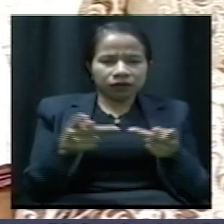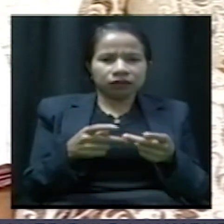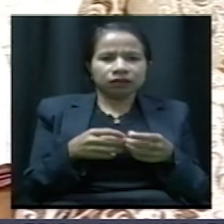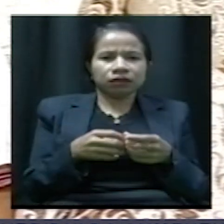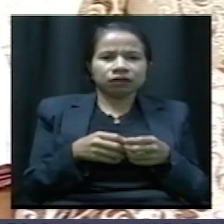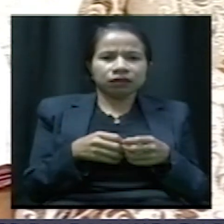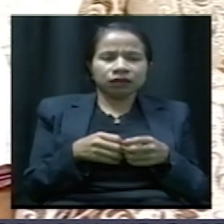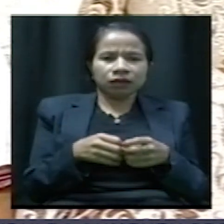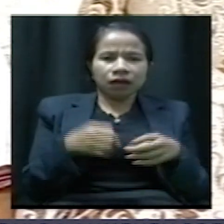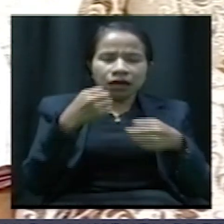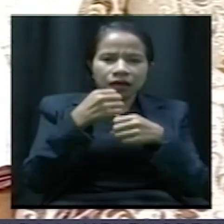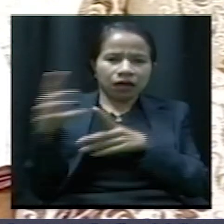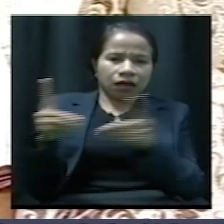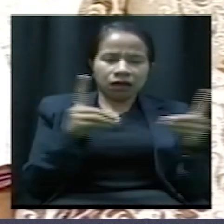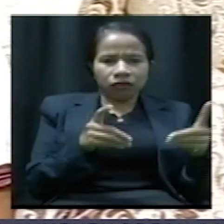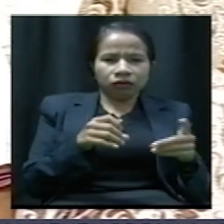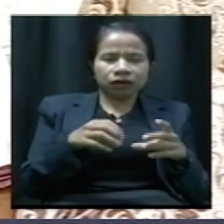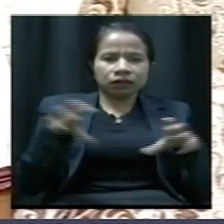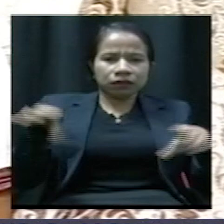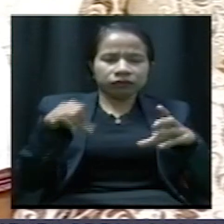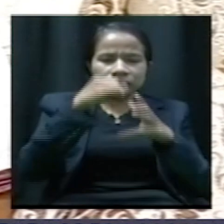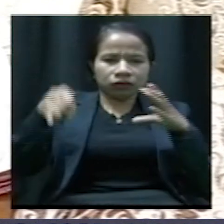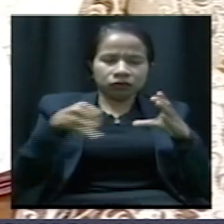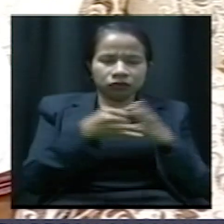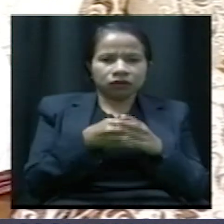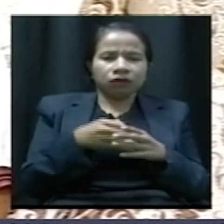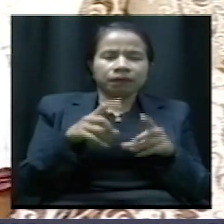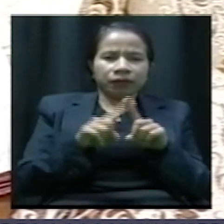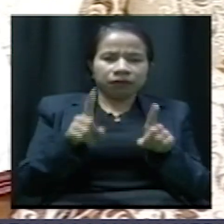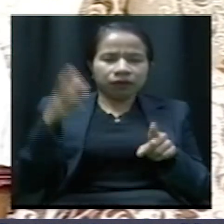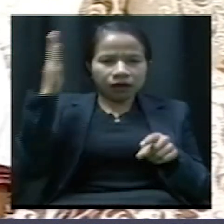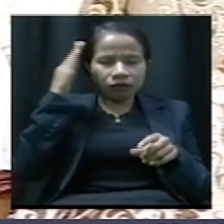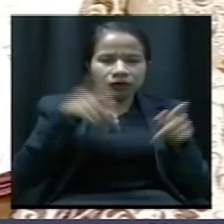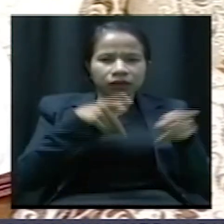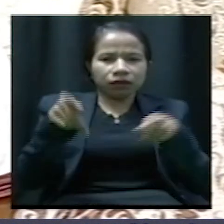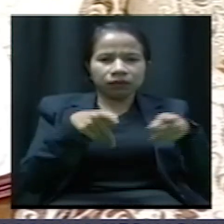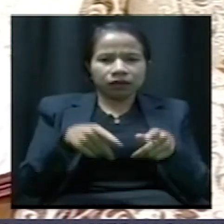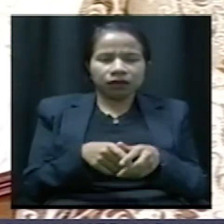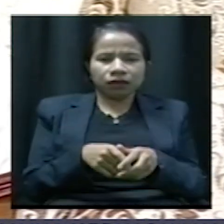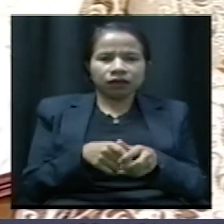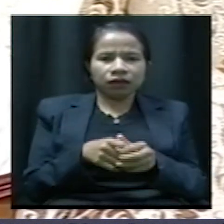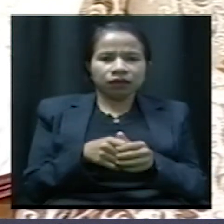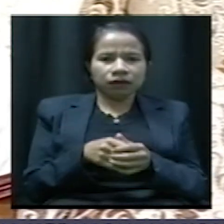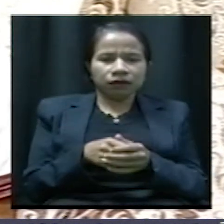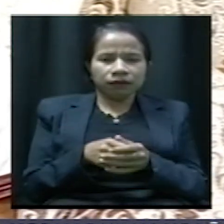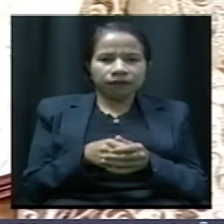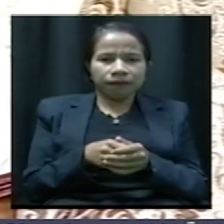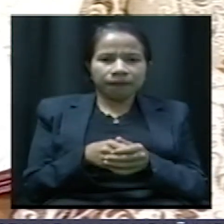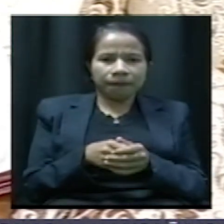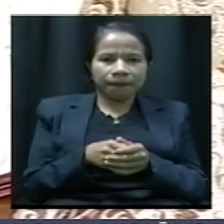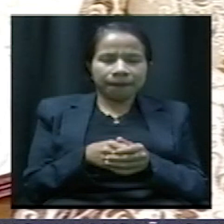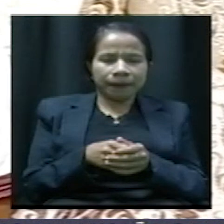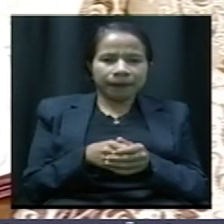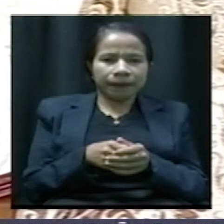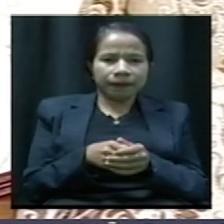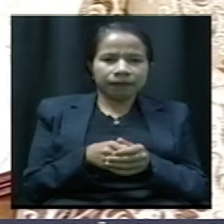sistema inklusau, inklusau sosial. Ma be pensamento emanya ne lori banwa lori tia nini be ini pensamento ida